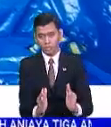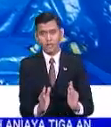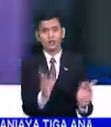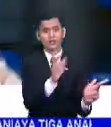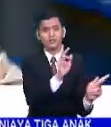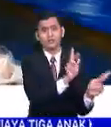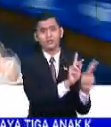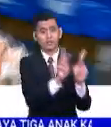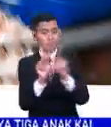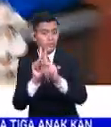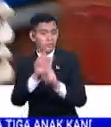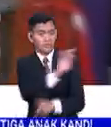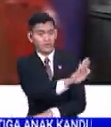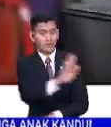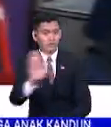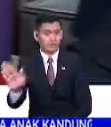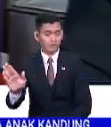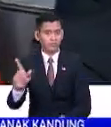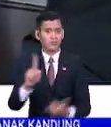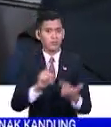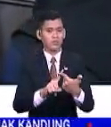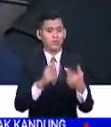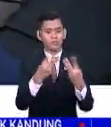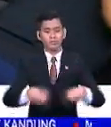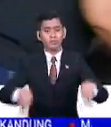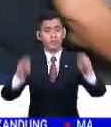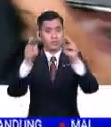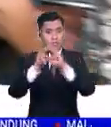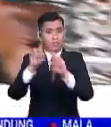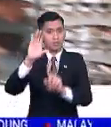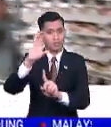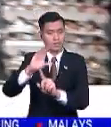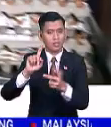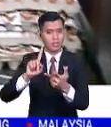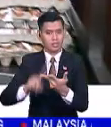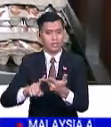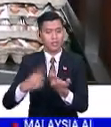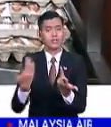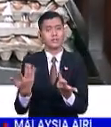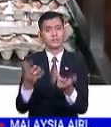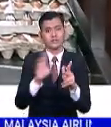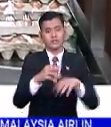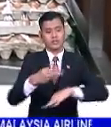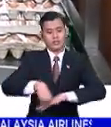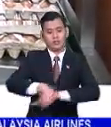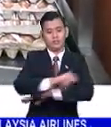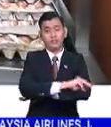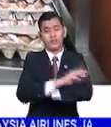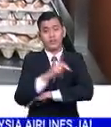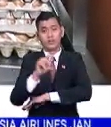Balak, Masjid Nurul Ihsan, Taman Sri Ceras, Apartmen Kota Ceras dan Taman Kota Ceras.